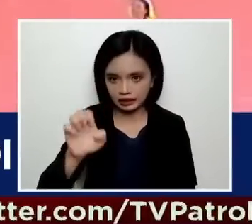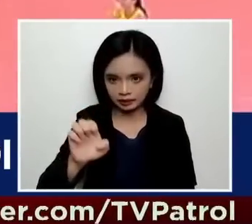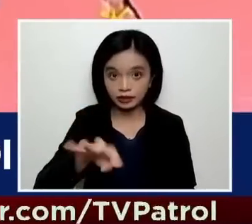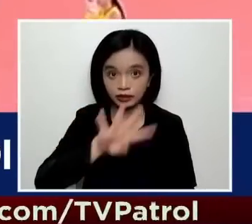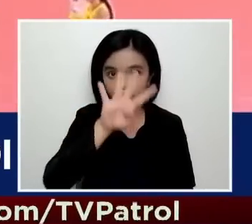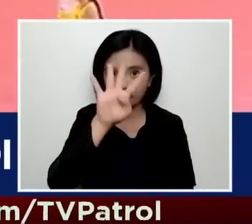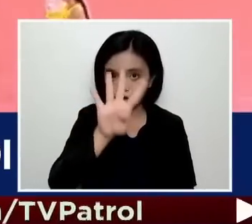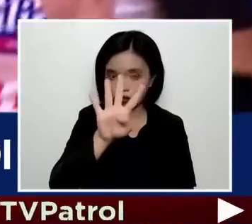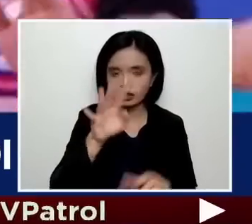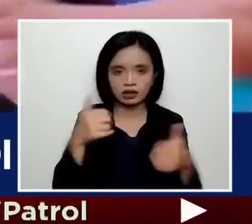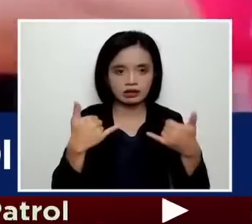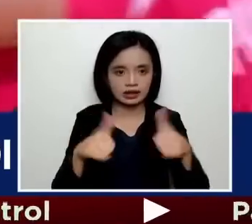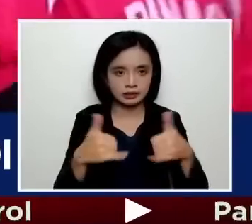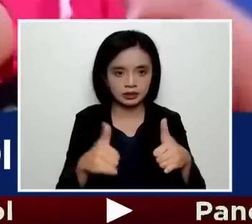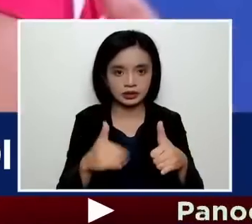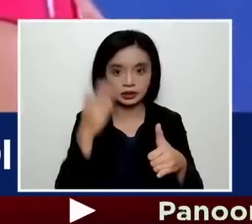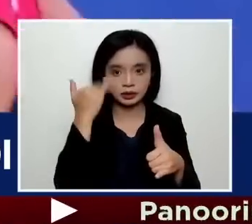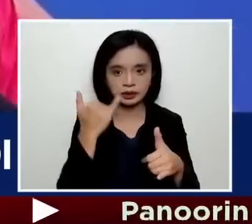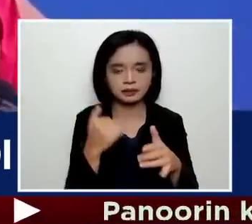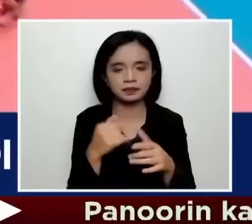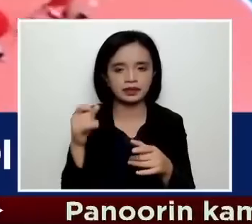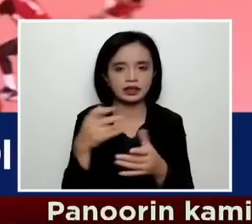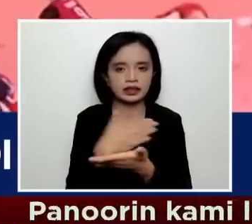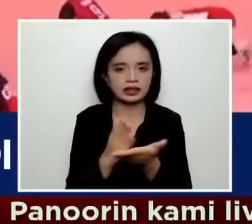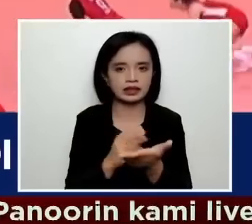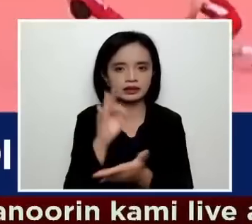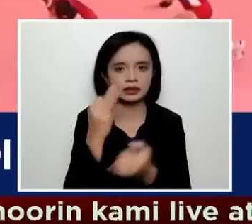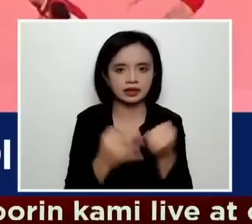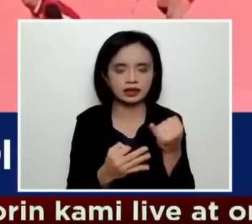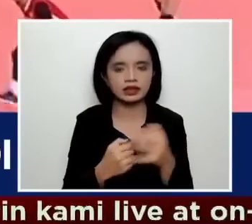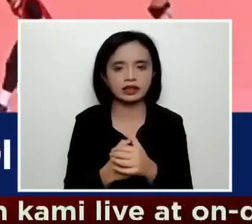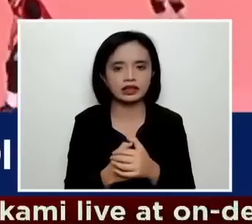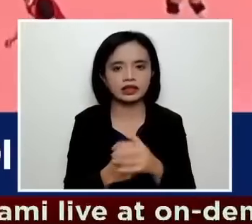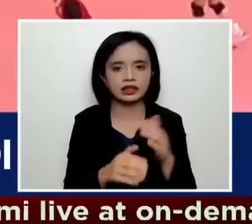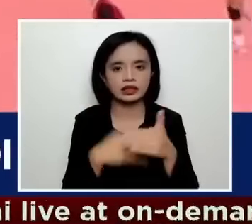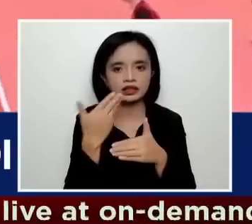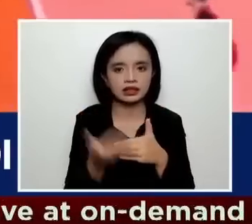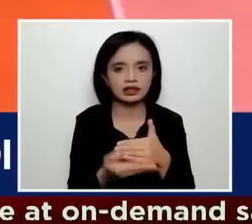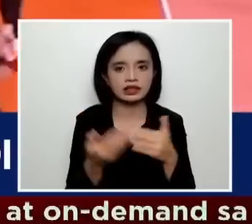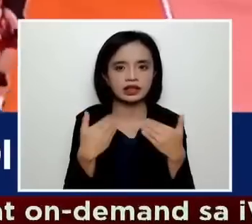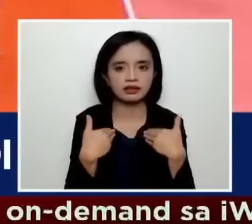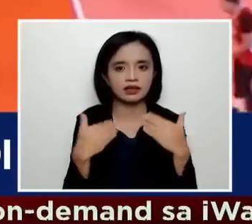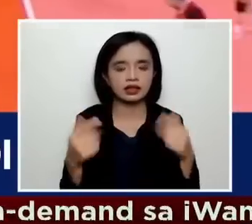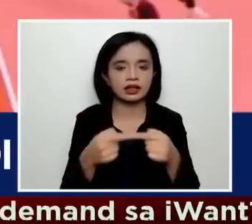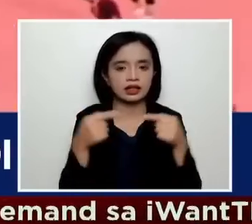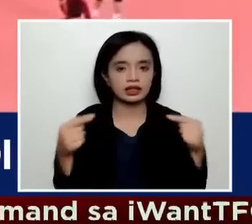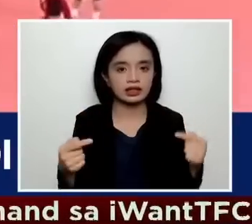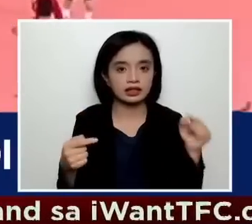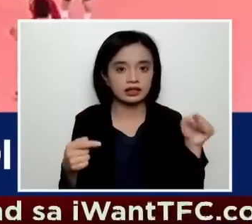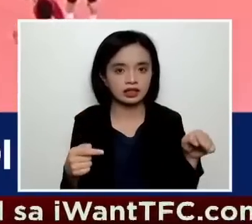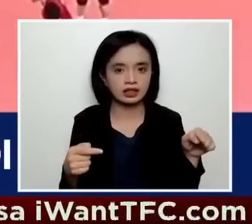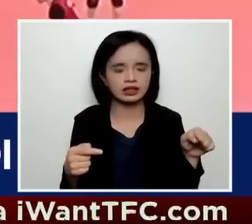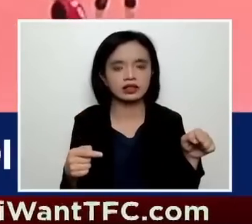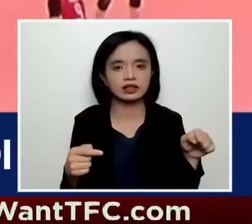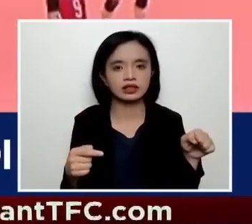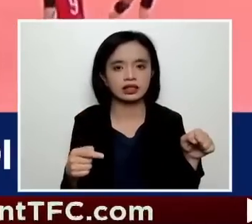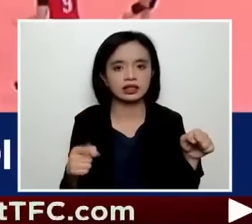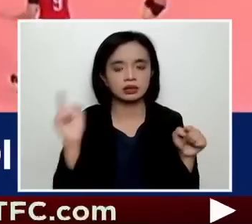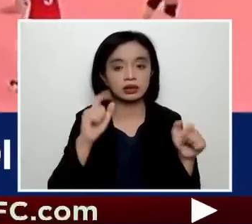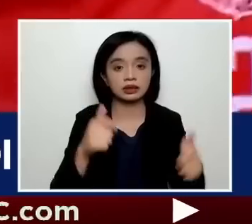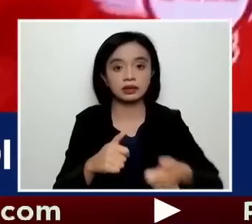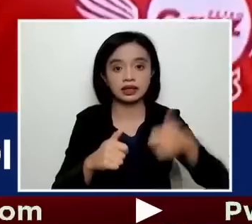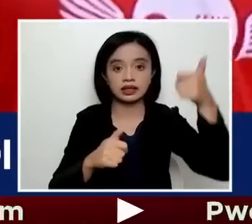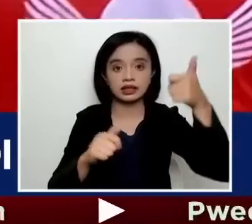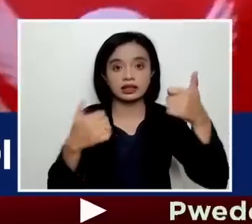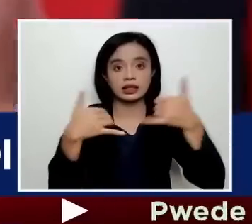para kunin ang Game 1 ng semifinals. Lumamang rin ang Petrogas contra PLDT high-speed hitters nang manalo sa Game